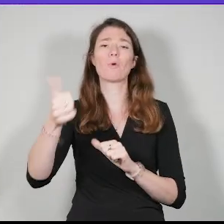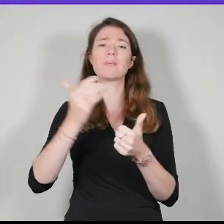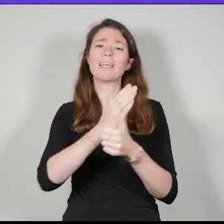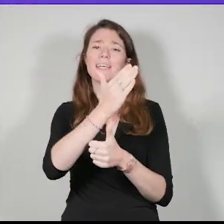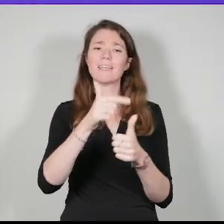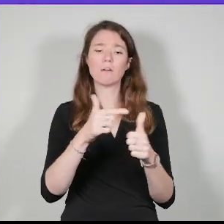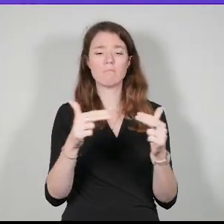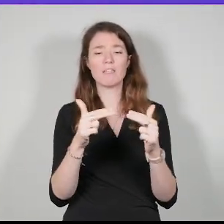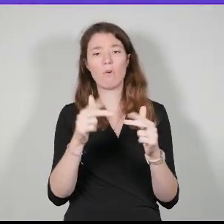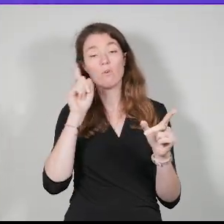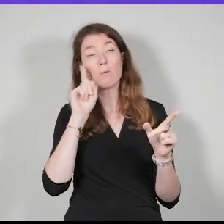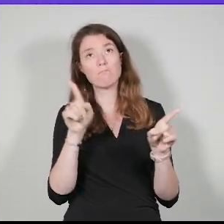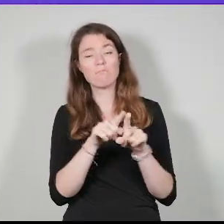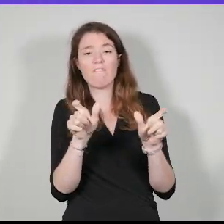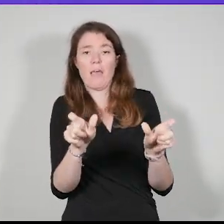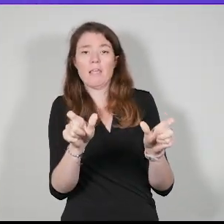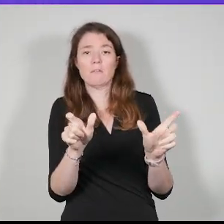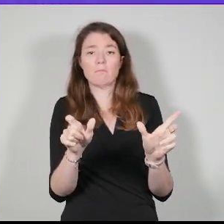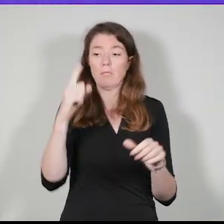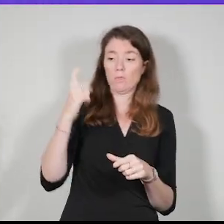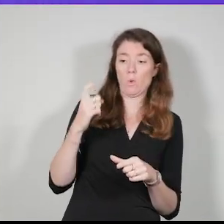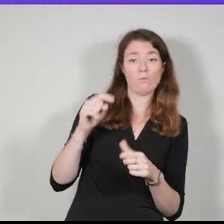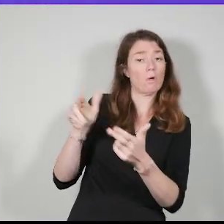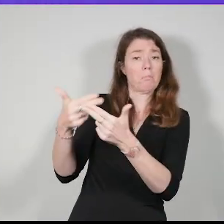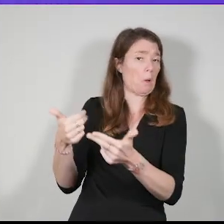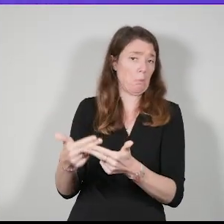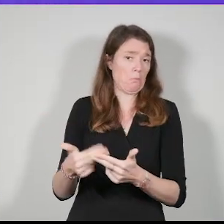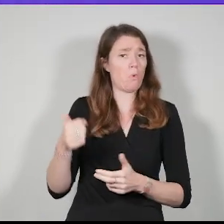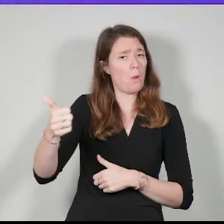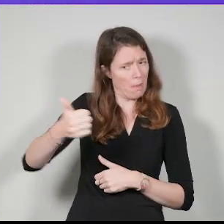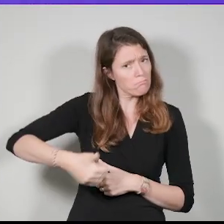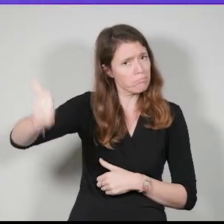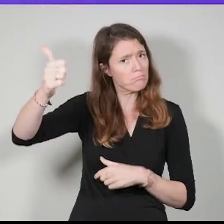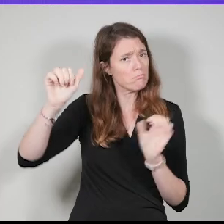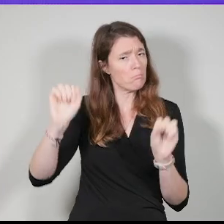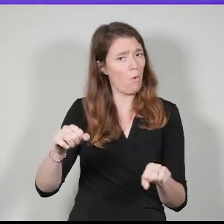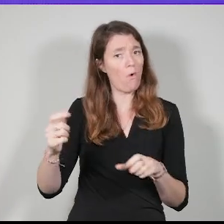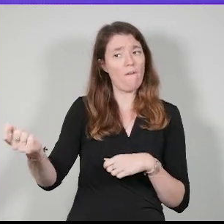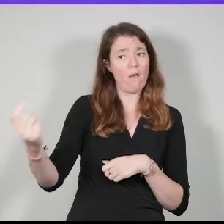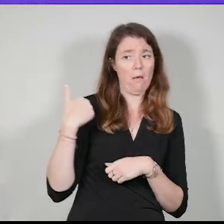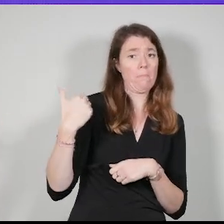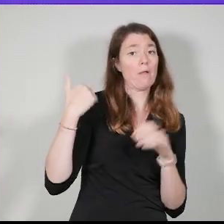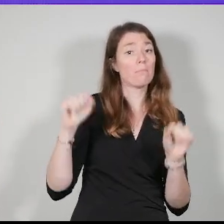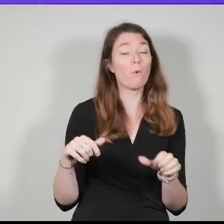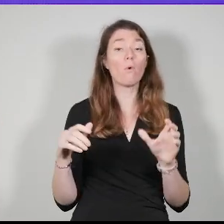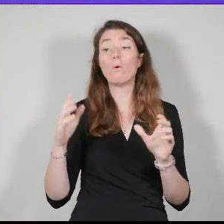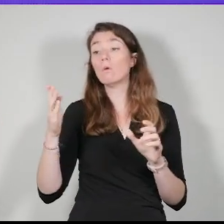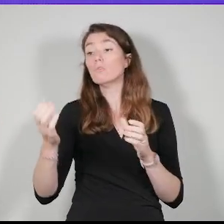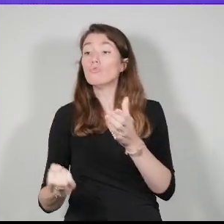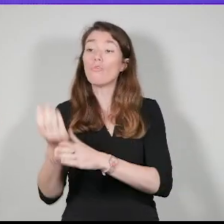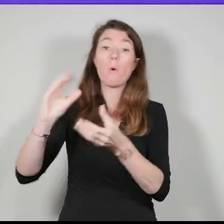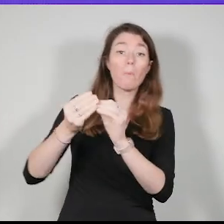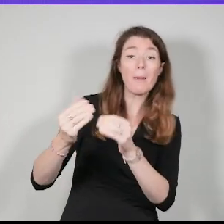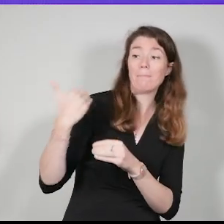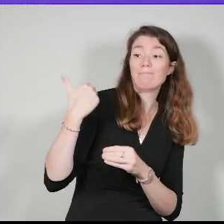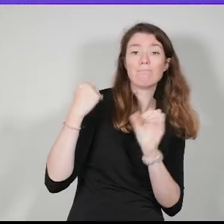de veille, j'ai envie de dire. On répond, il y a quelques questions. Les personnes sont en capacité de venir nous solliciter s'il y a une nouvelle problématique